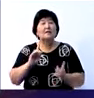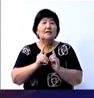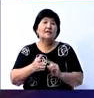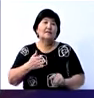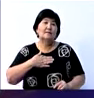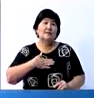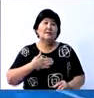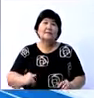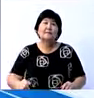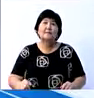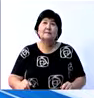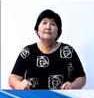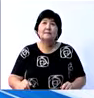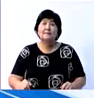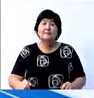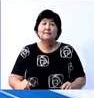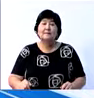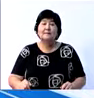айдыртпа.